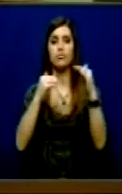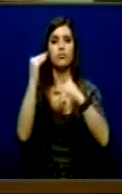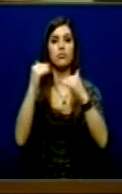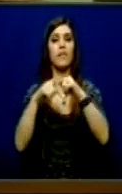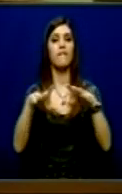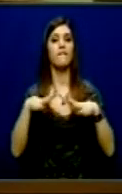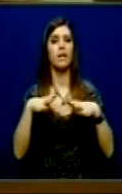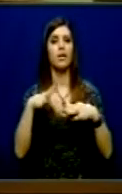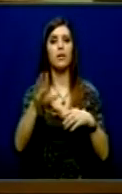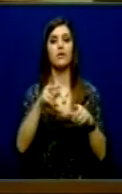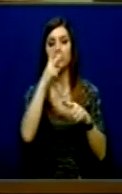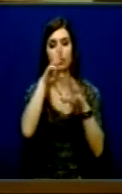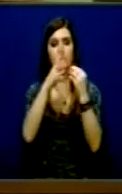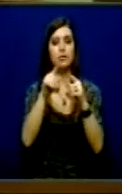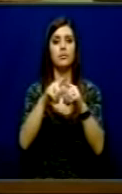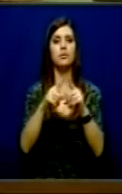kishin